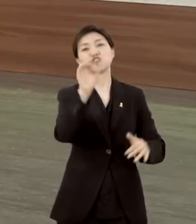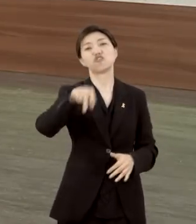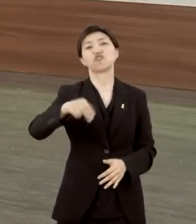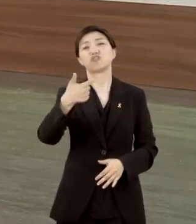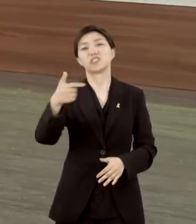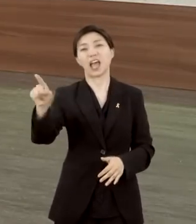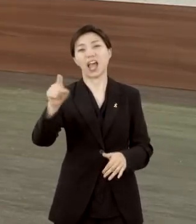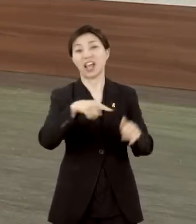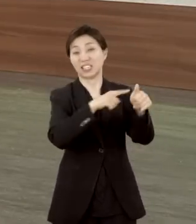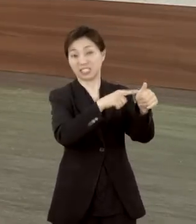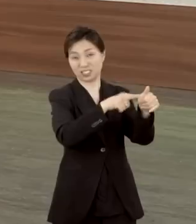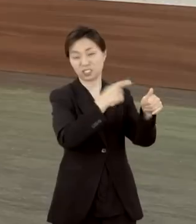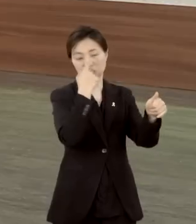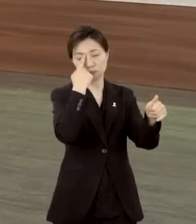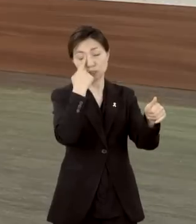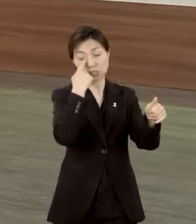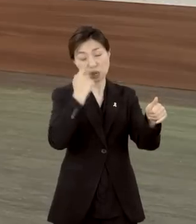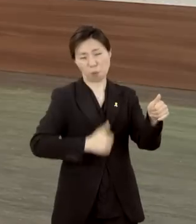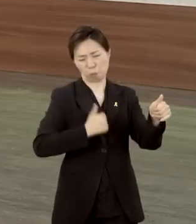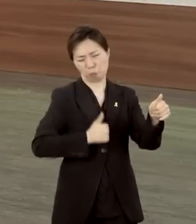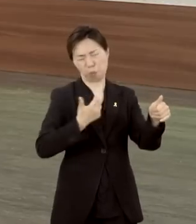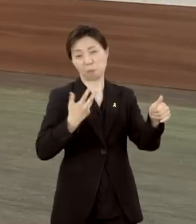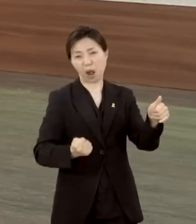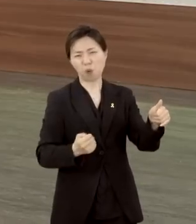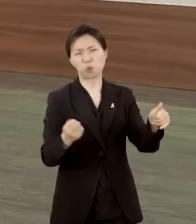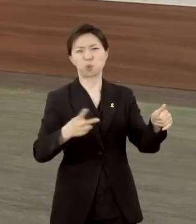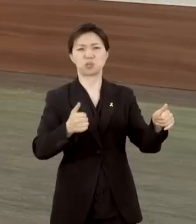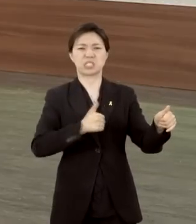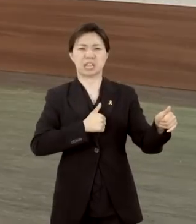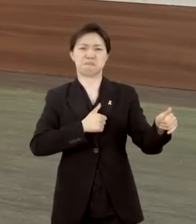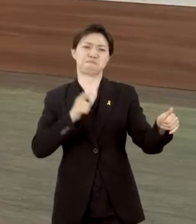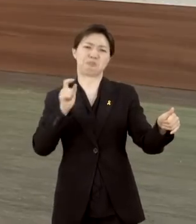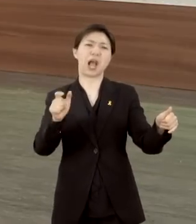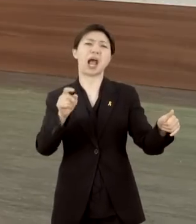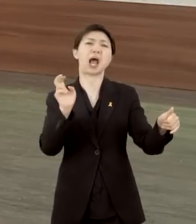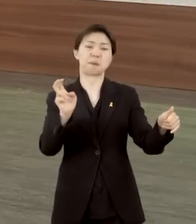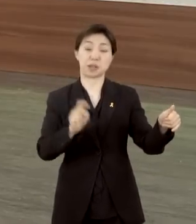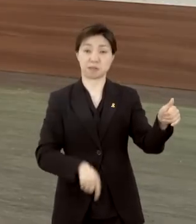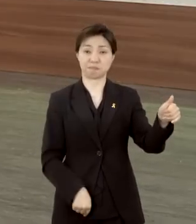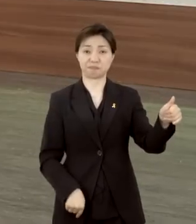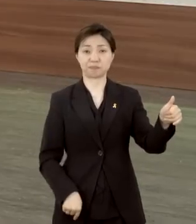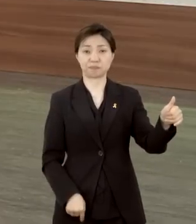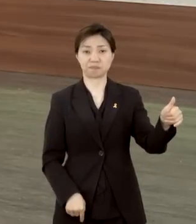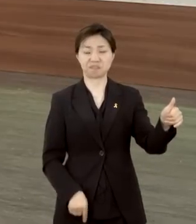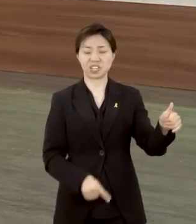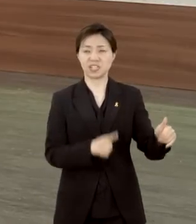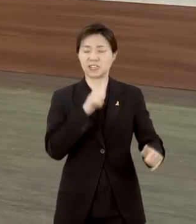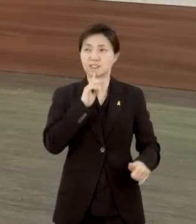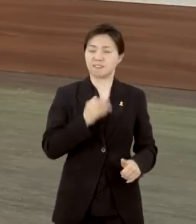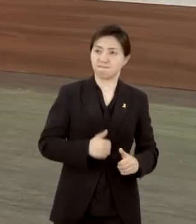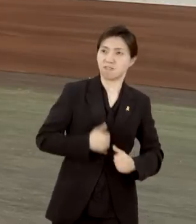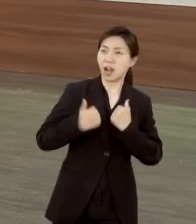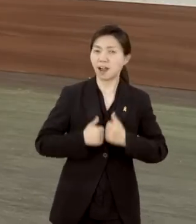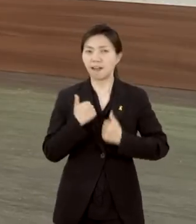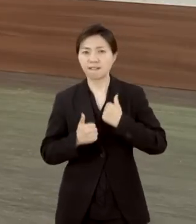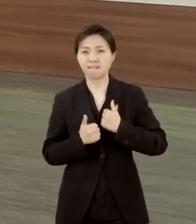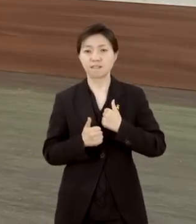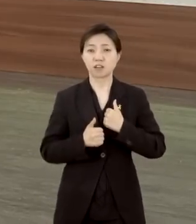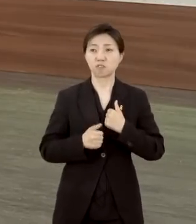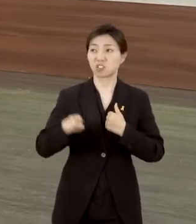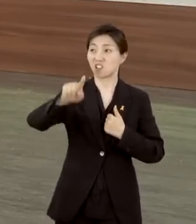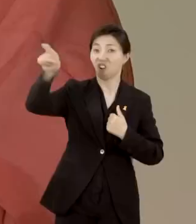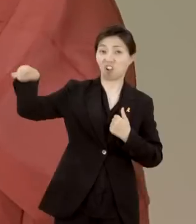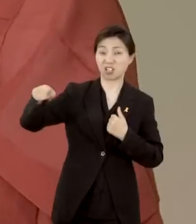좀 화가 강한 분이었던 거 같아요 되게 자존심이 세고 그래서 뭐 씩씩거리는